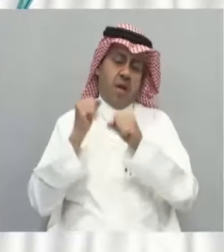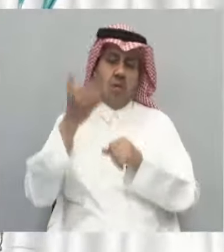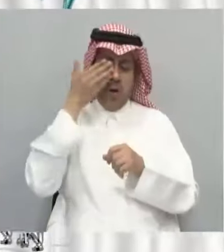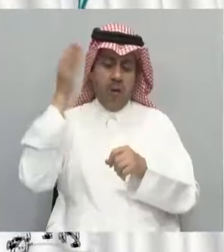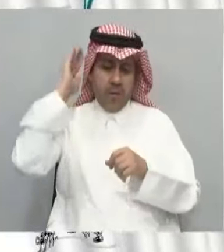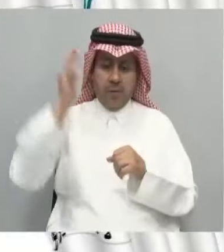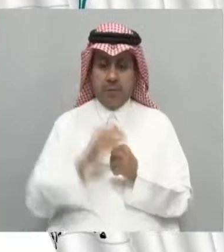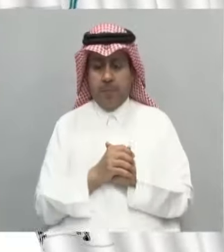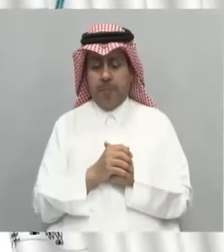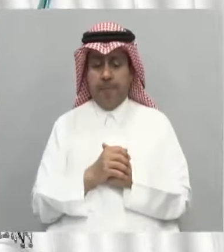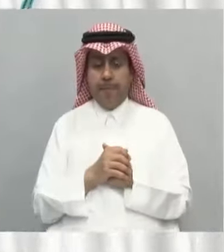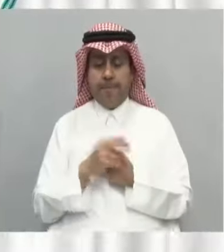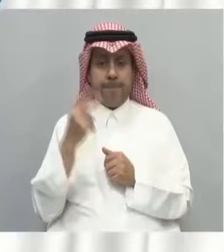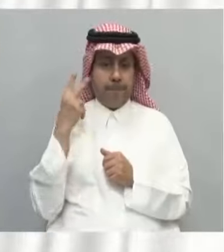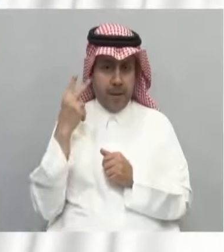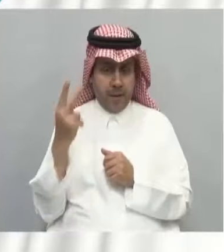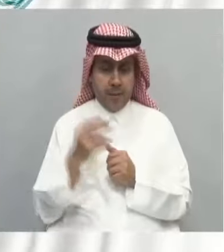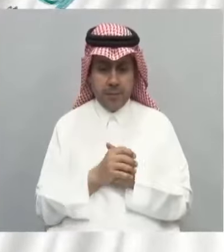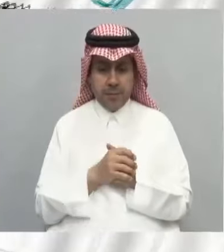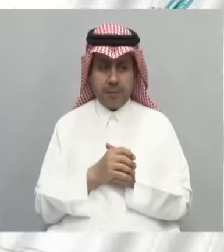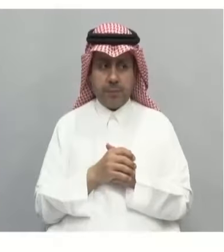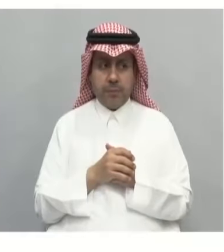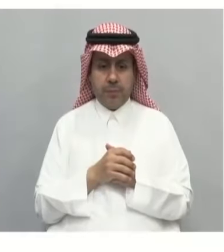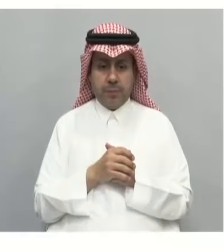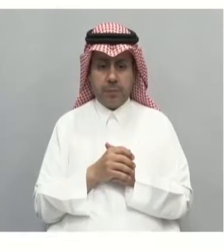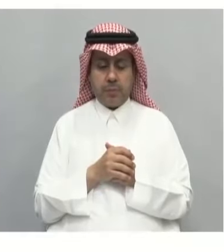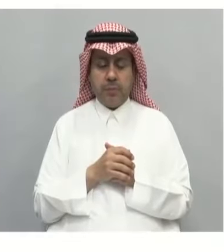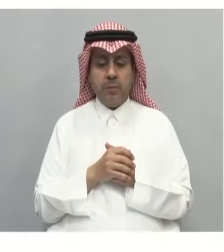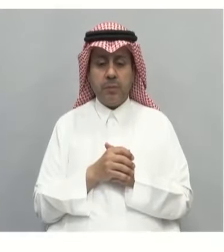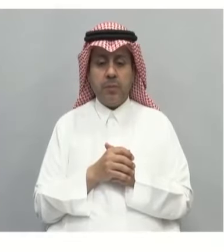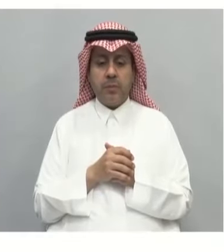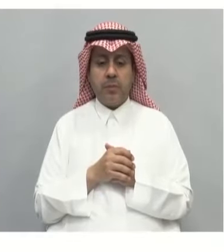الفجر ثانيا من ارشادات الحديث